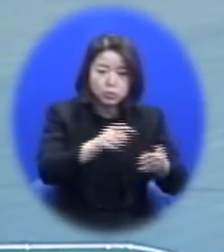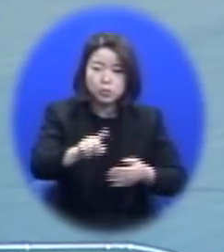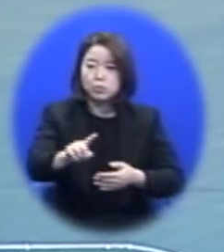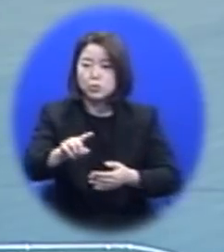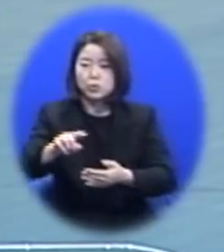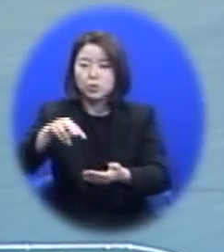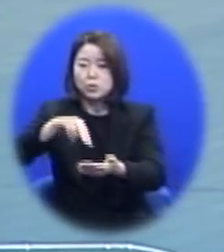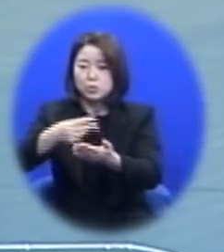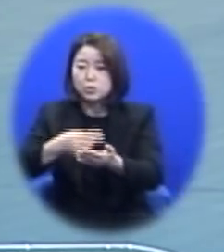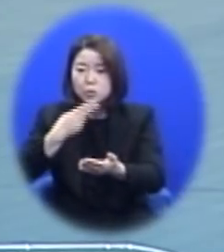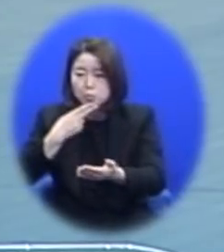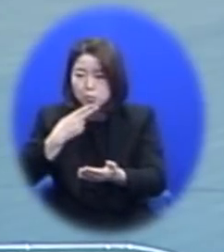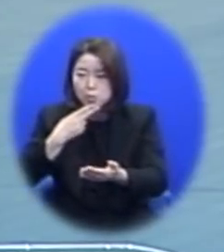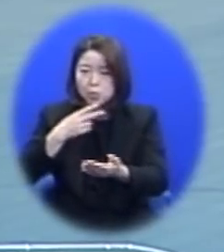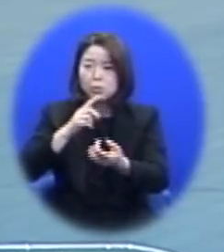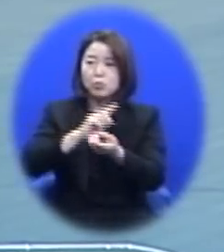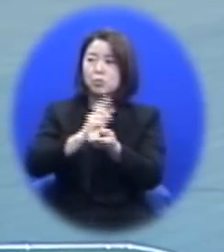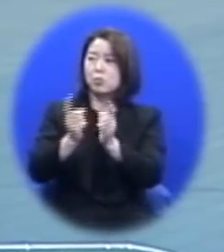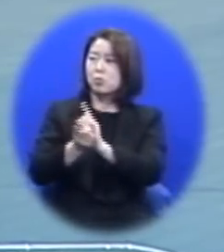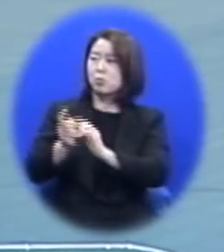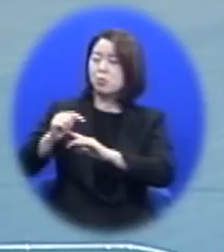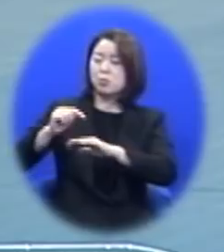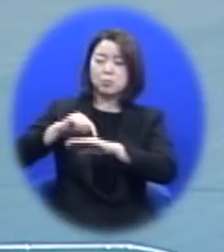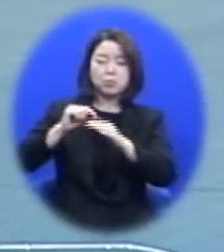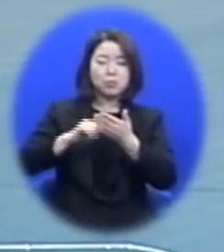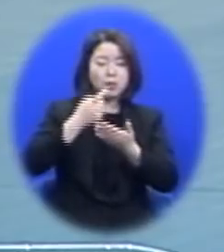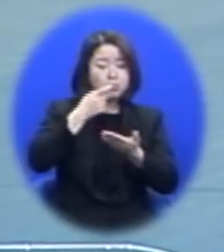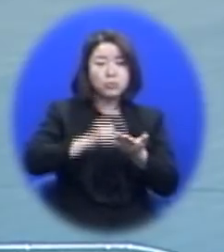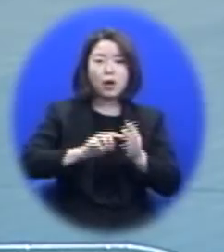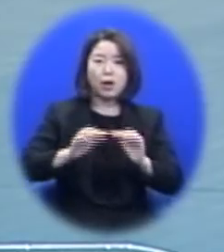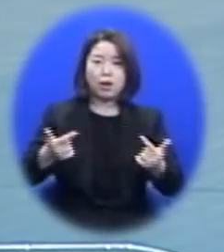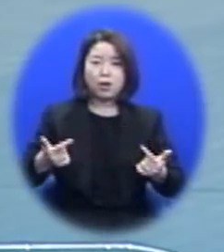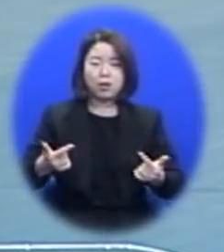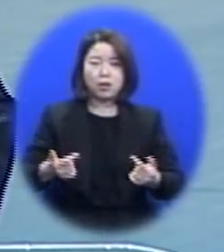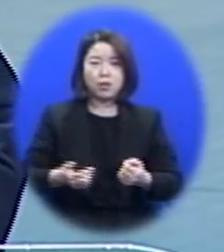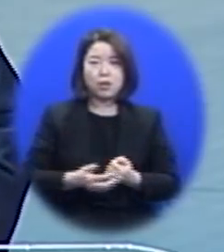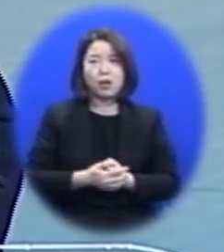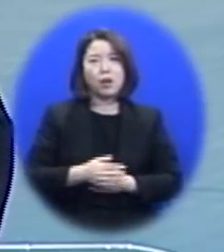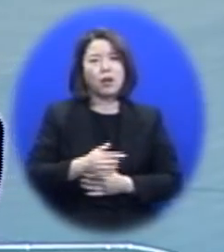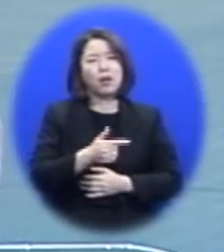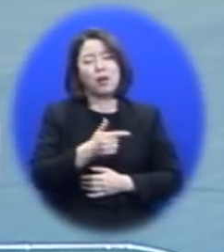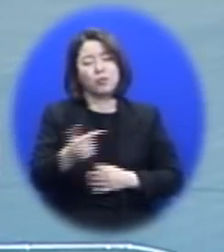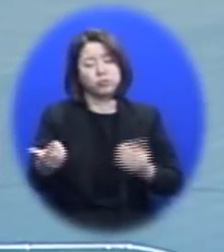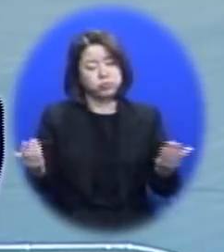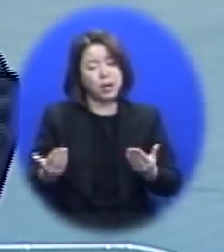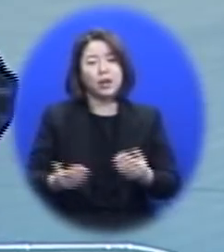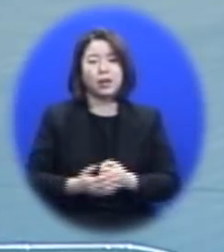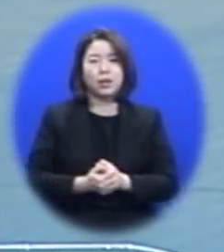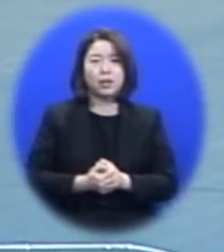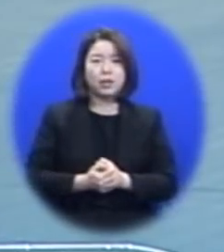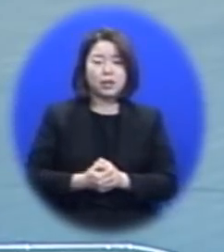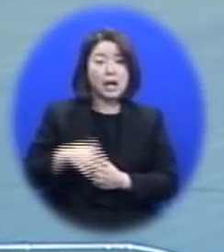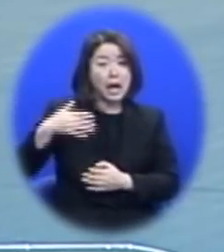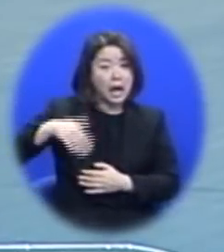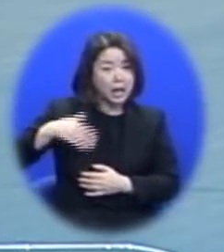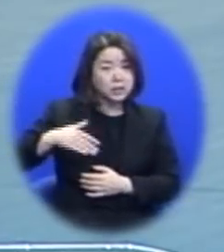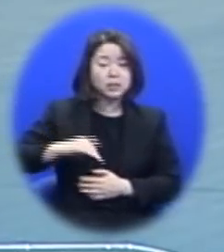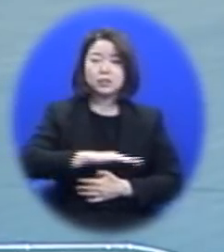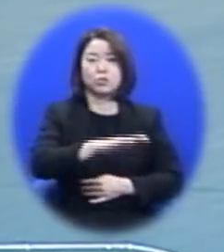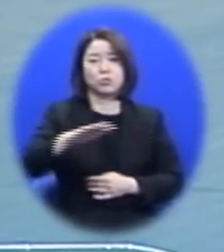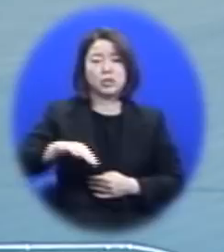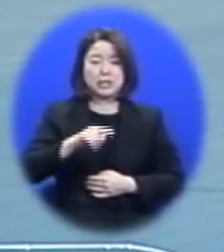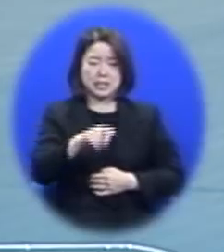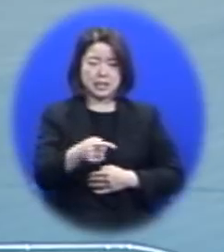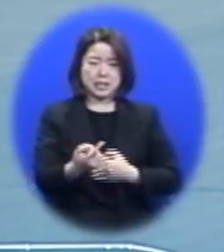목사님들도 서로를 보면서 마음이 쉽지 않은 거예요. 큰일이구나. 아직까지 우리는